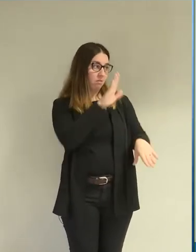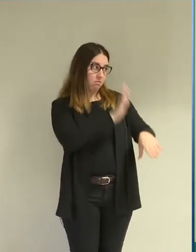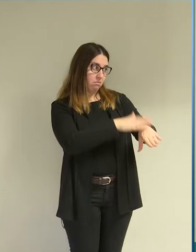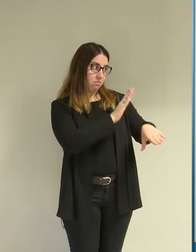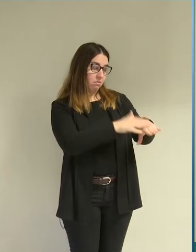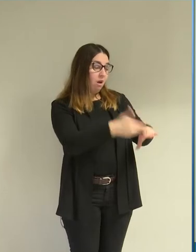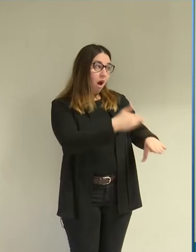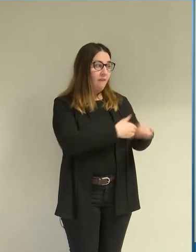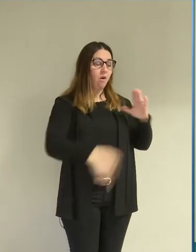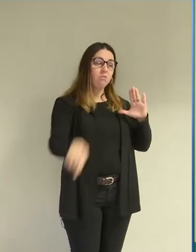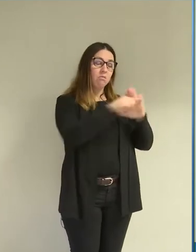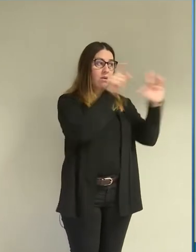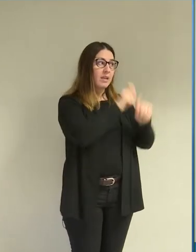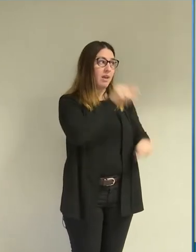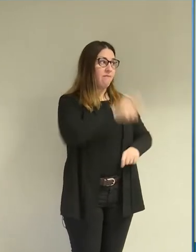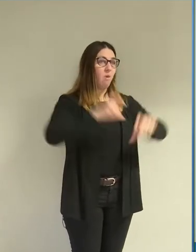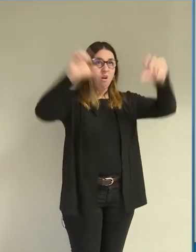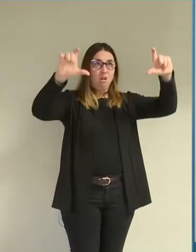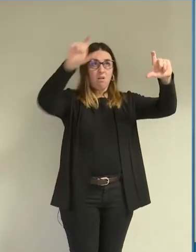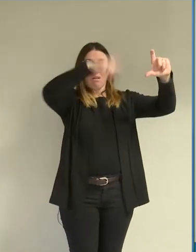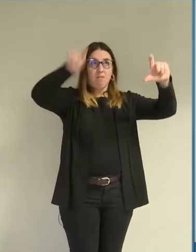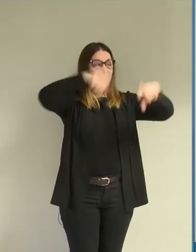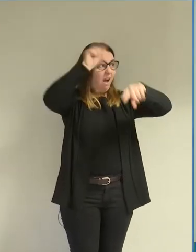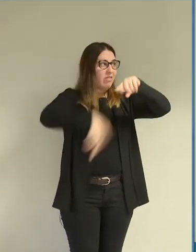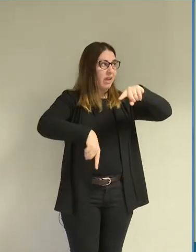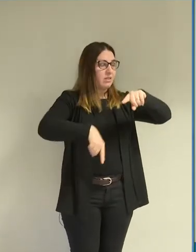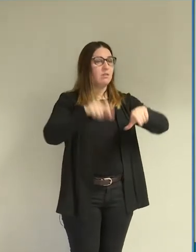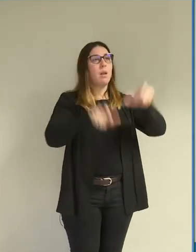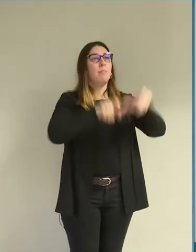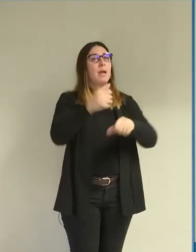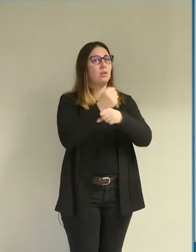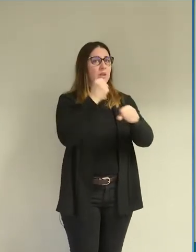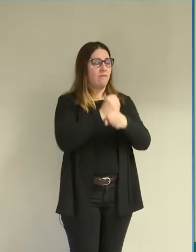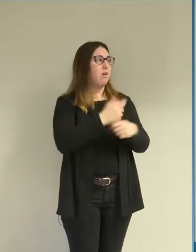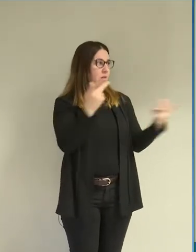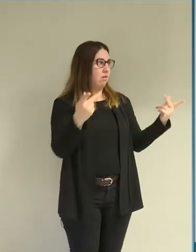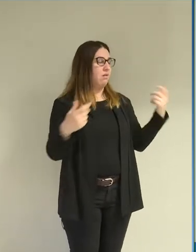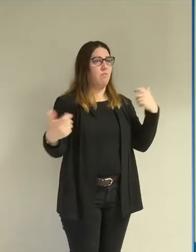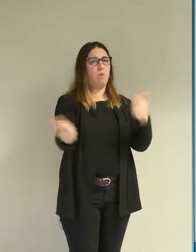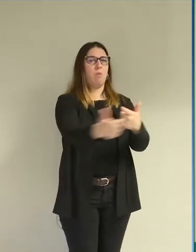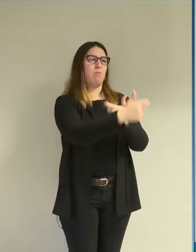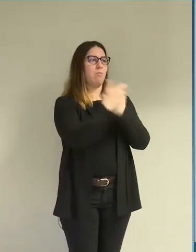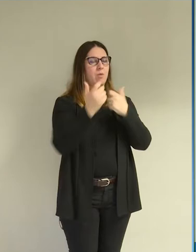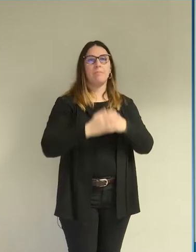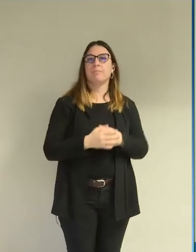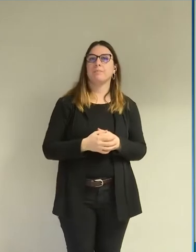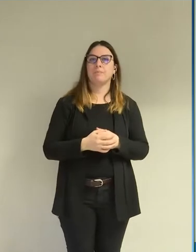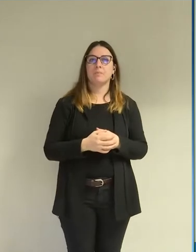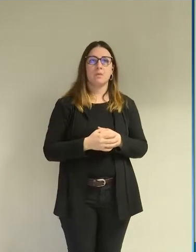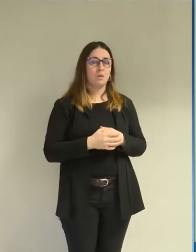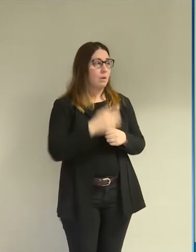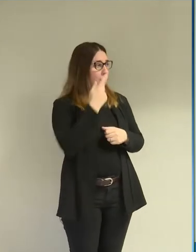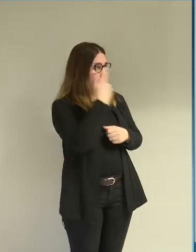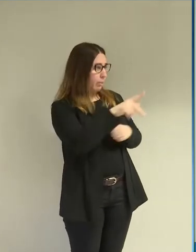de respecter le cadre les panneaux d'interdiction et plus globalement le travail des agents à cette vitesse là et avec de telles méthodes